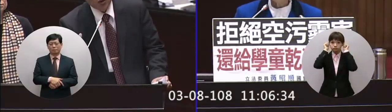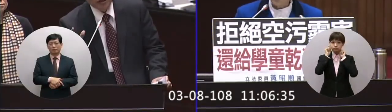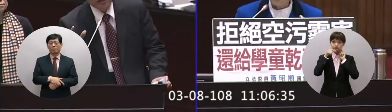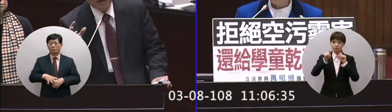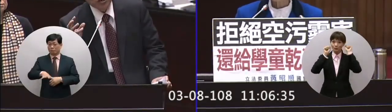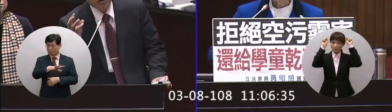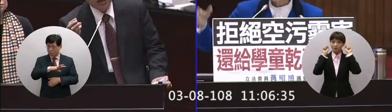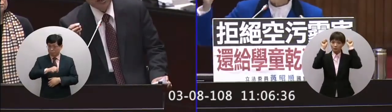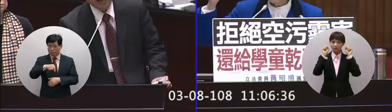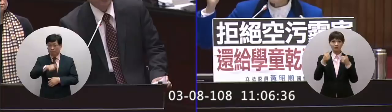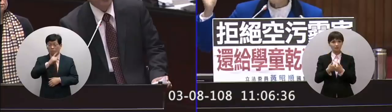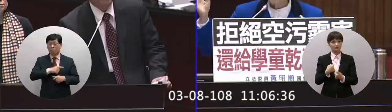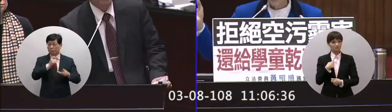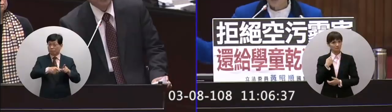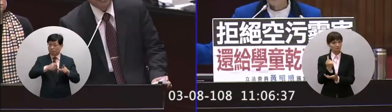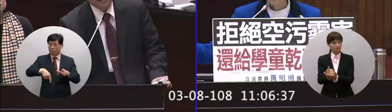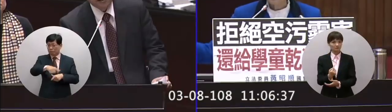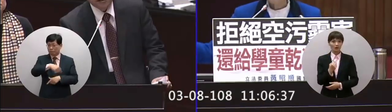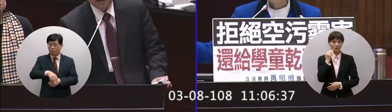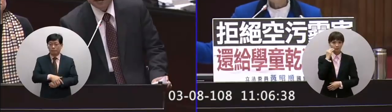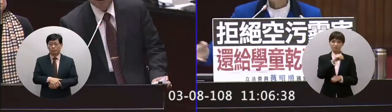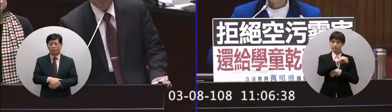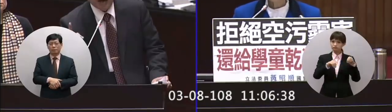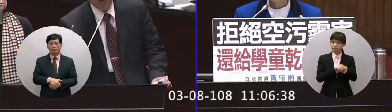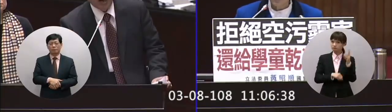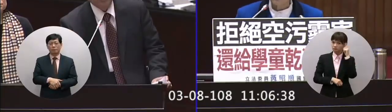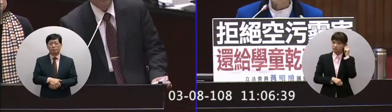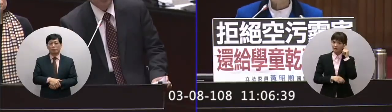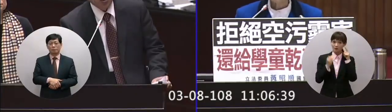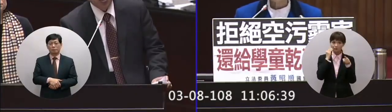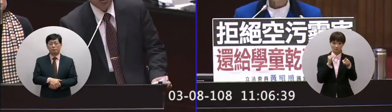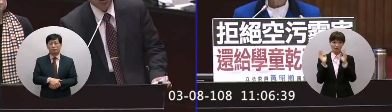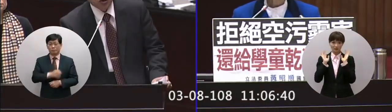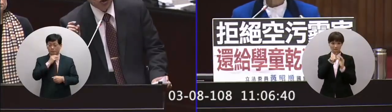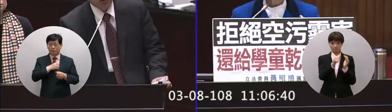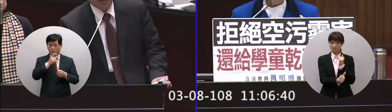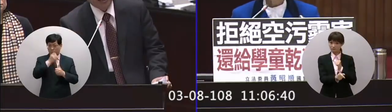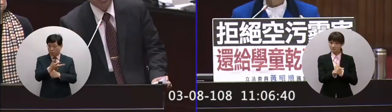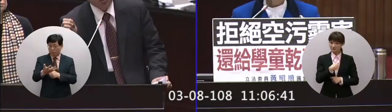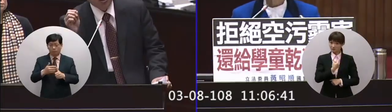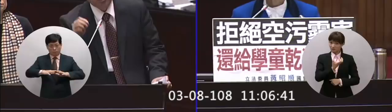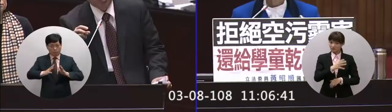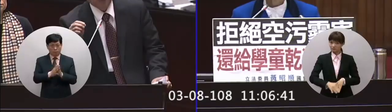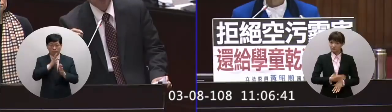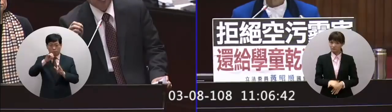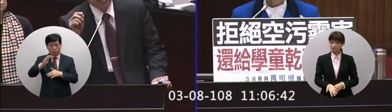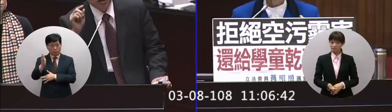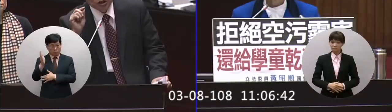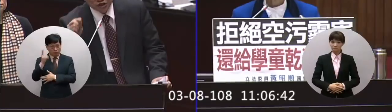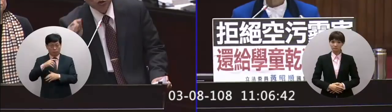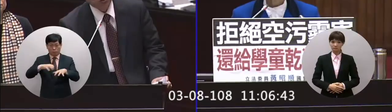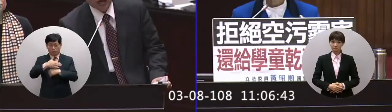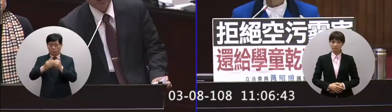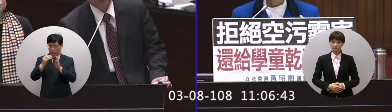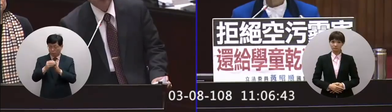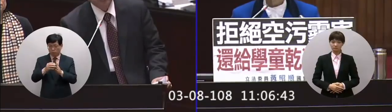请问部长，如果那些是你的孩子，你会不会痛？ 都是直接呢受地方环保局